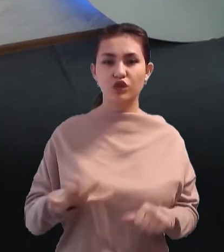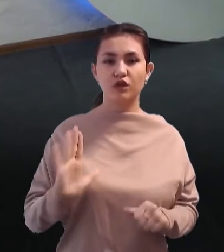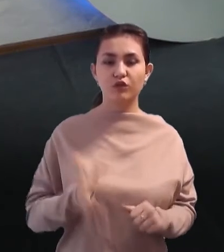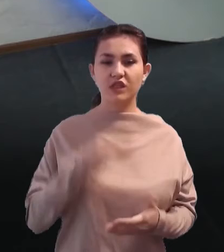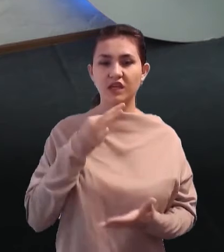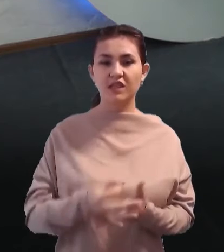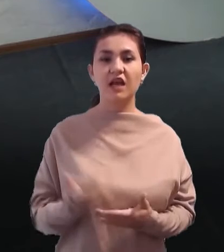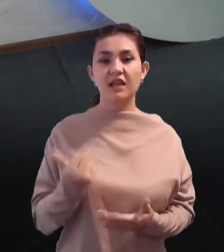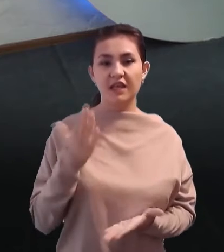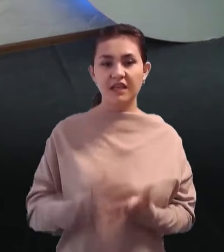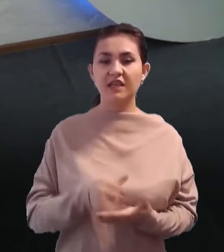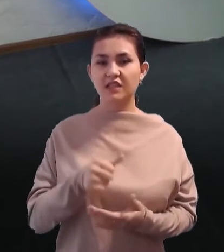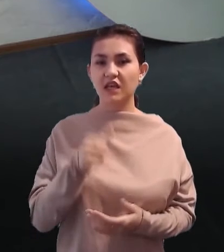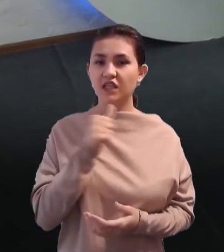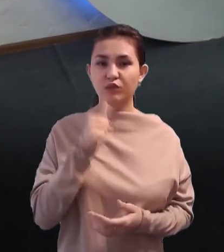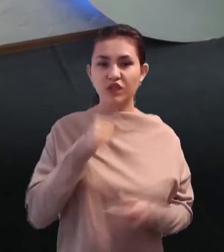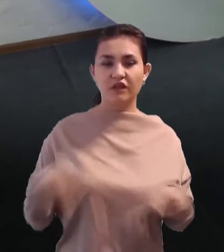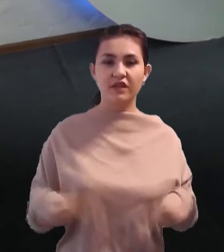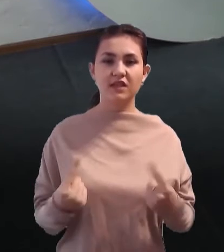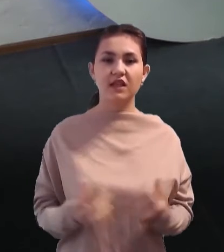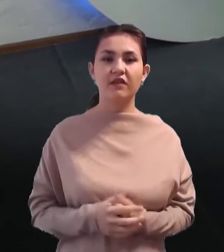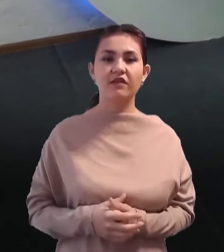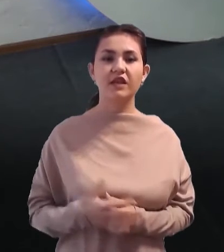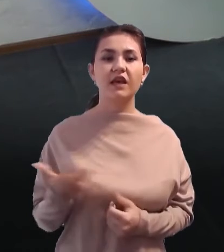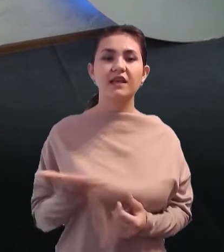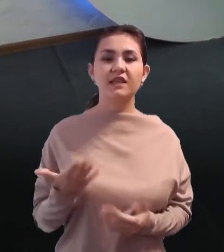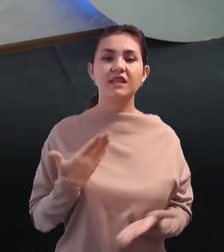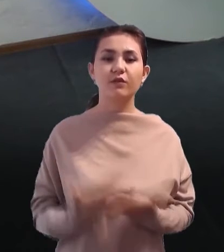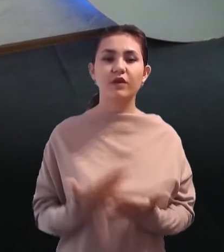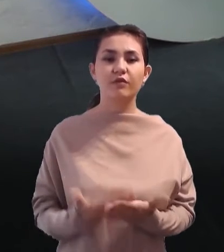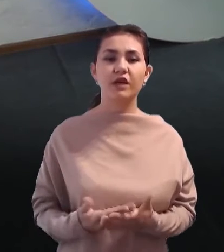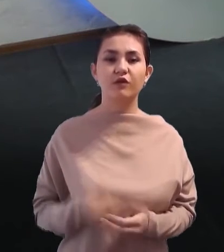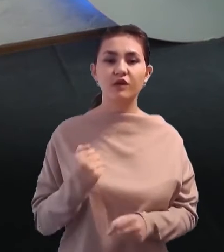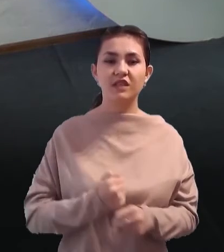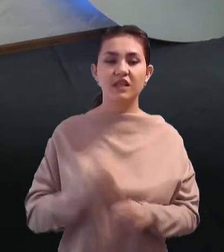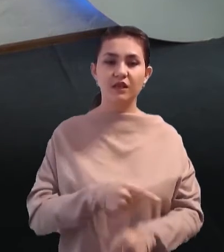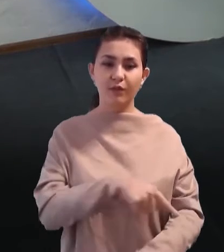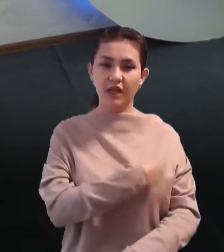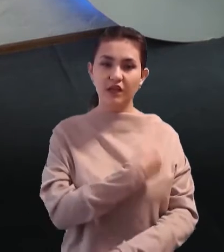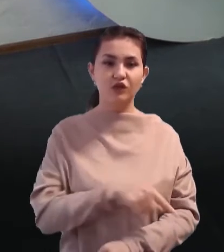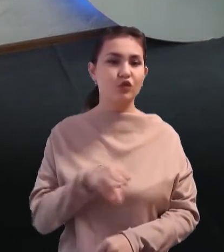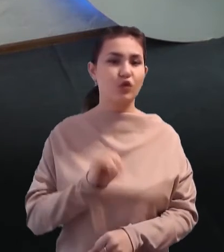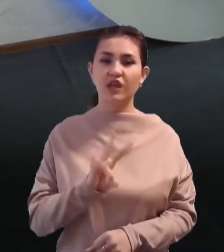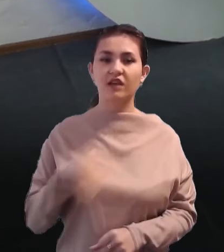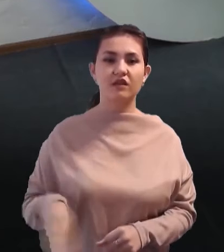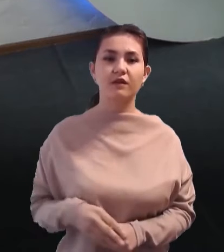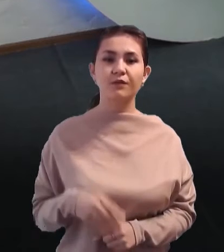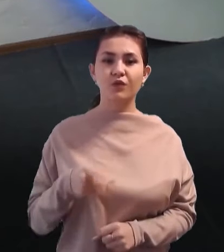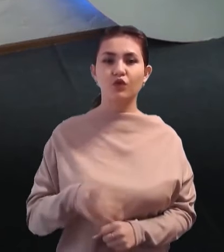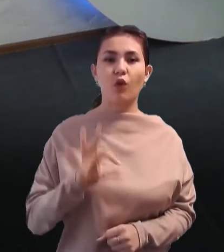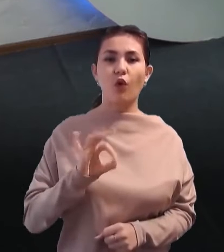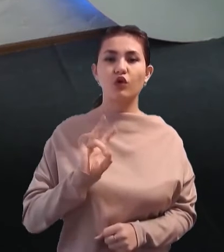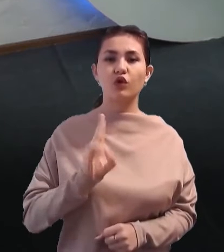есть смысл его восстанавливать. Если, ну, к примеру, делать больницу, то нет, потому что, ну, вот онкоцентр, ну,